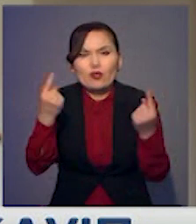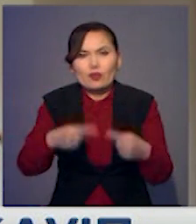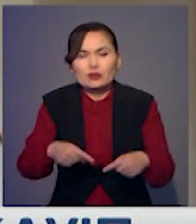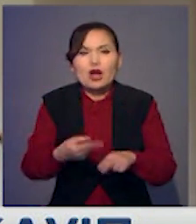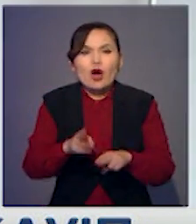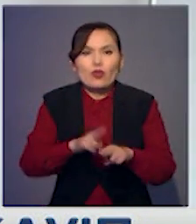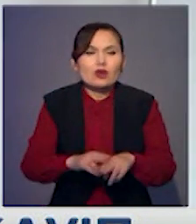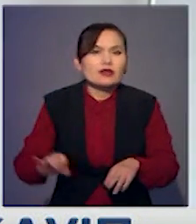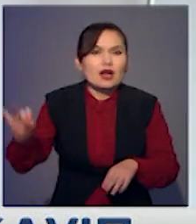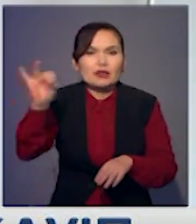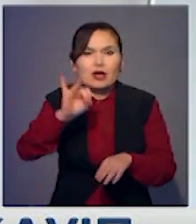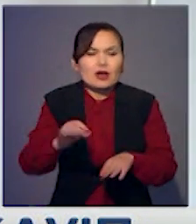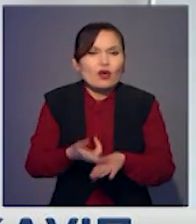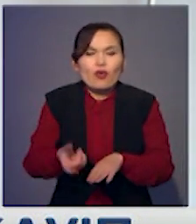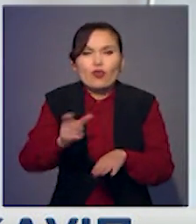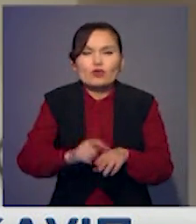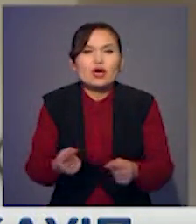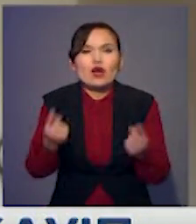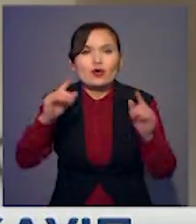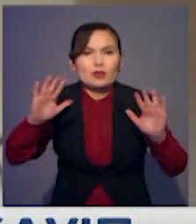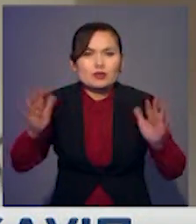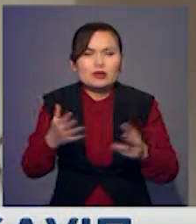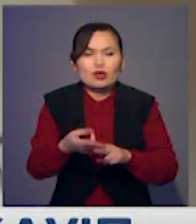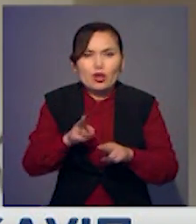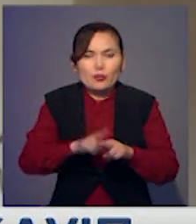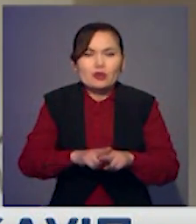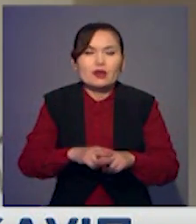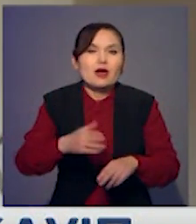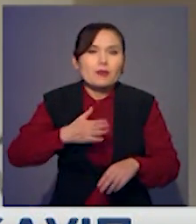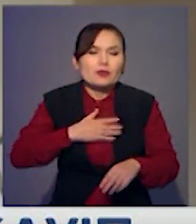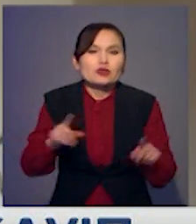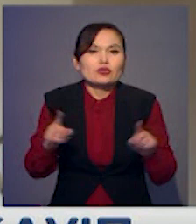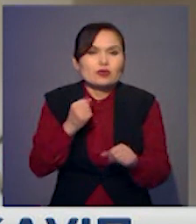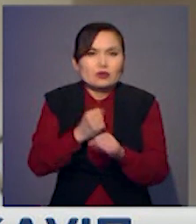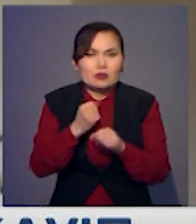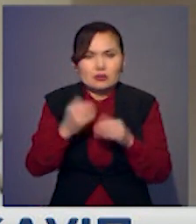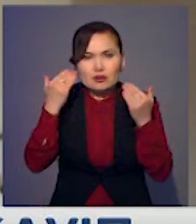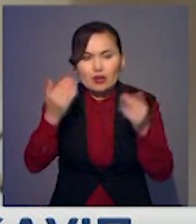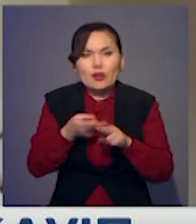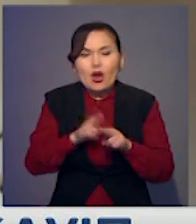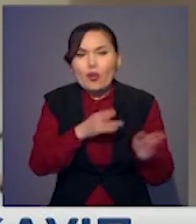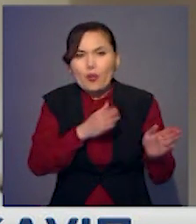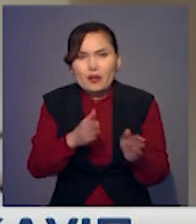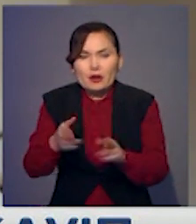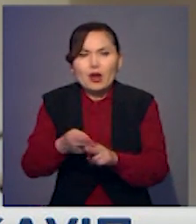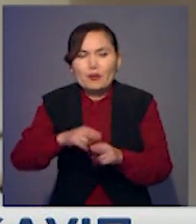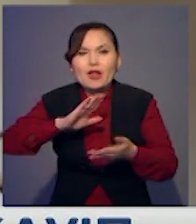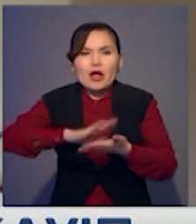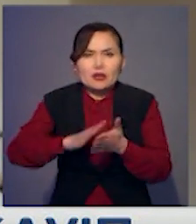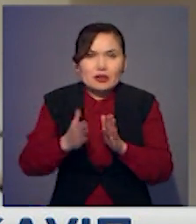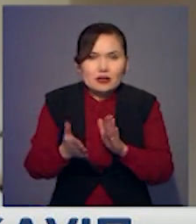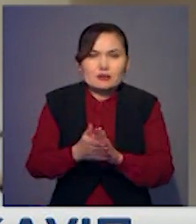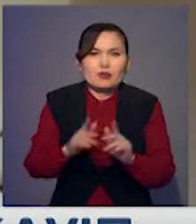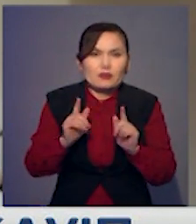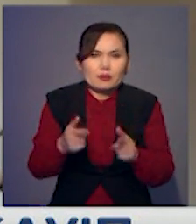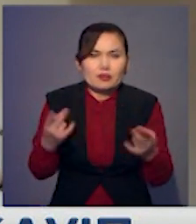жағдай тарихымызда әлі болып көрмеген. Бәріміз үшін бұл жаңасын теге орын. Ең бастысы бәрін реттеп, келісімсіз шығуына жол